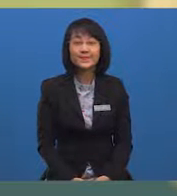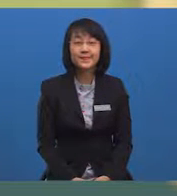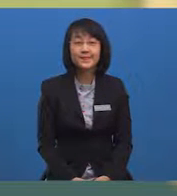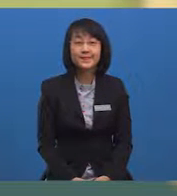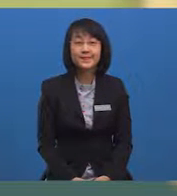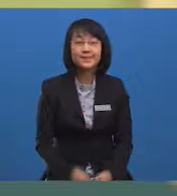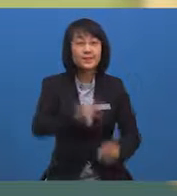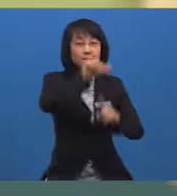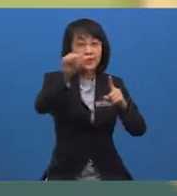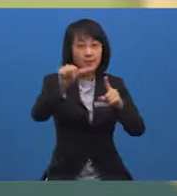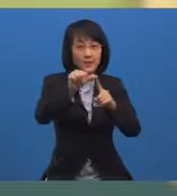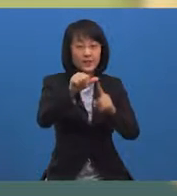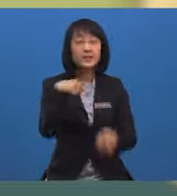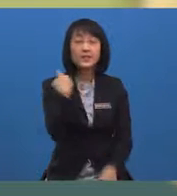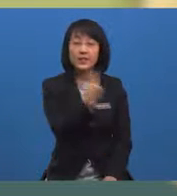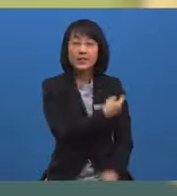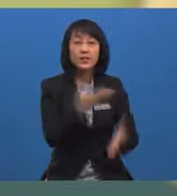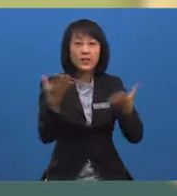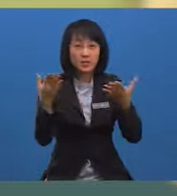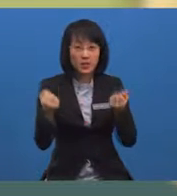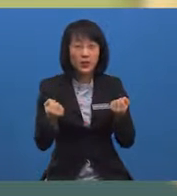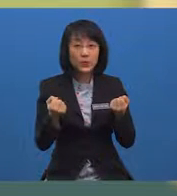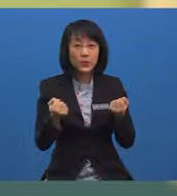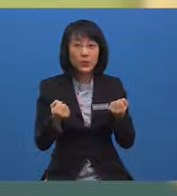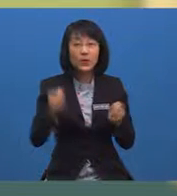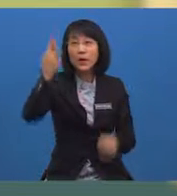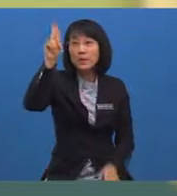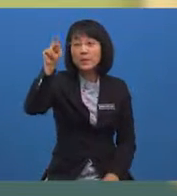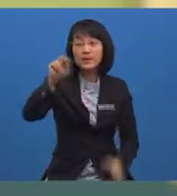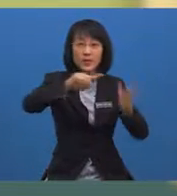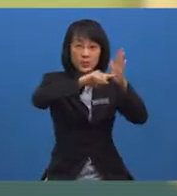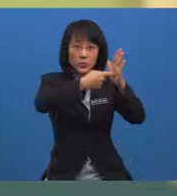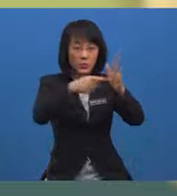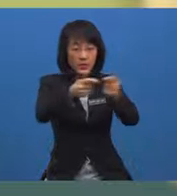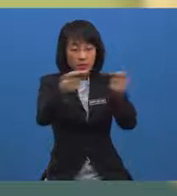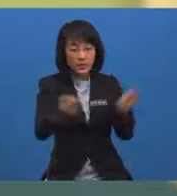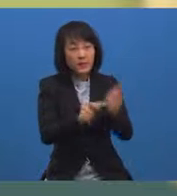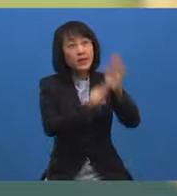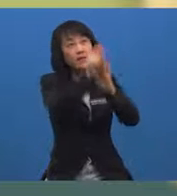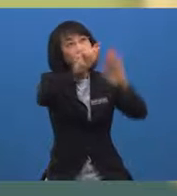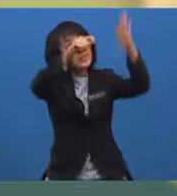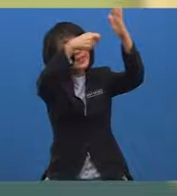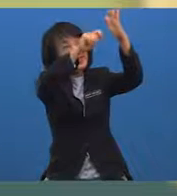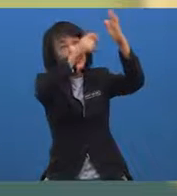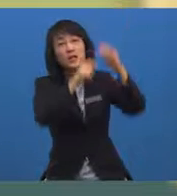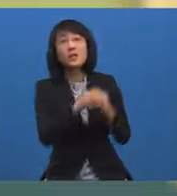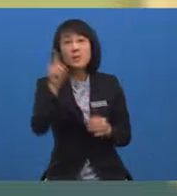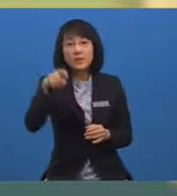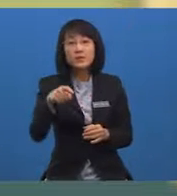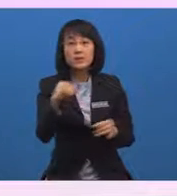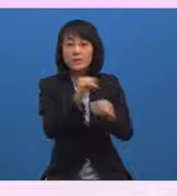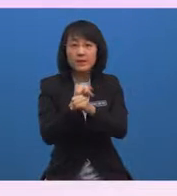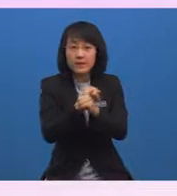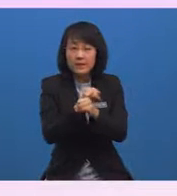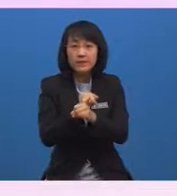Apabila kita ingin memasang skru di tempat tinggi, kita perlu berhati-hati dan skru juga selalu